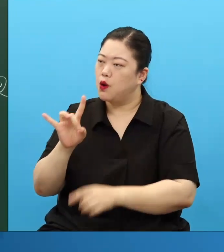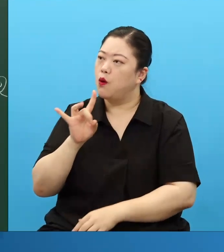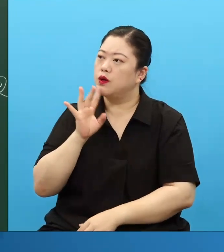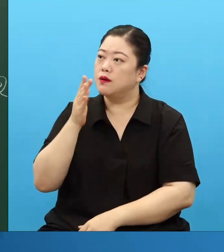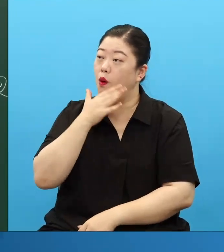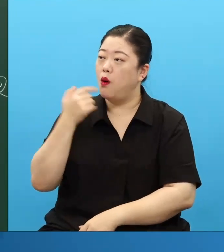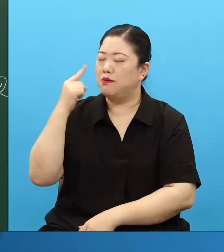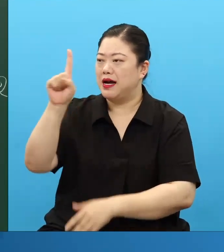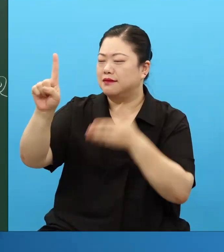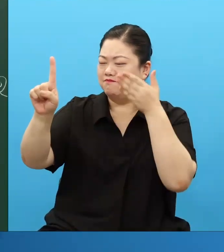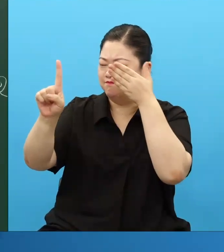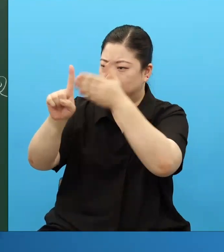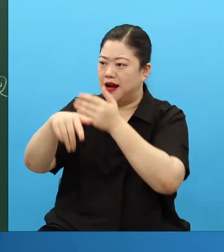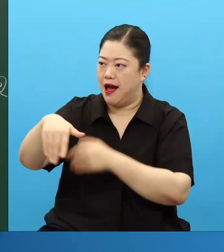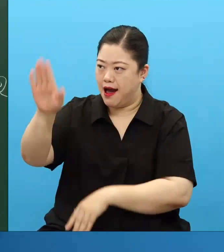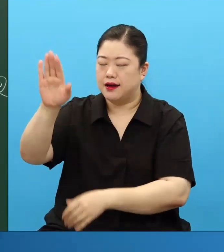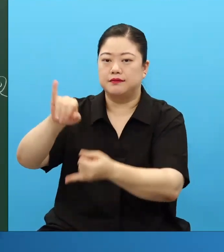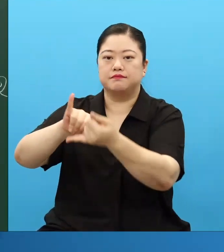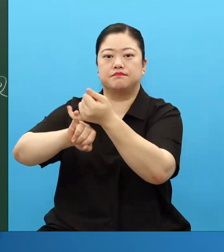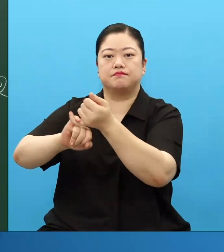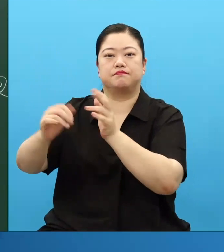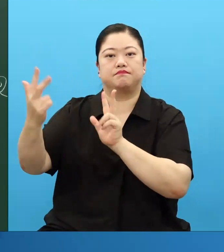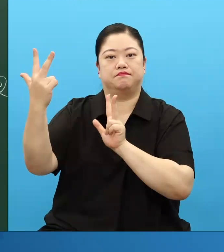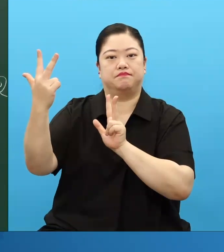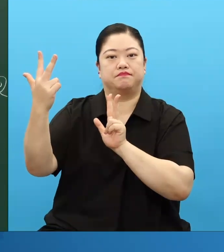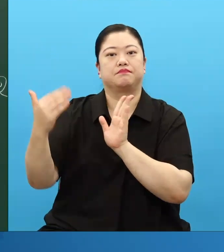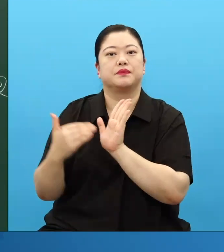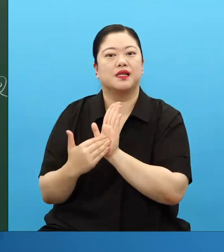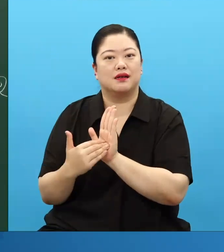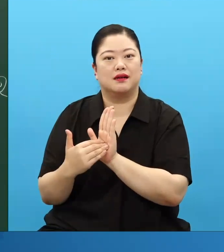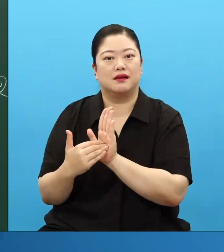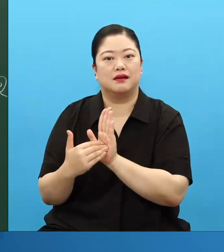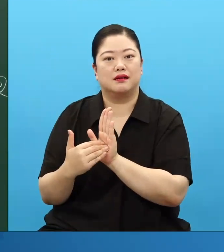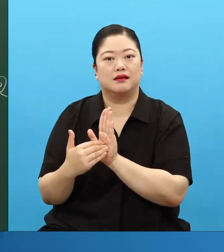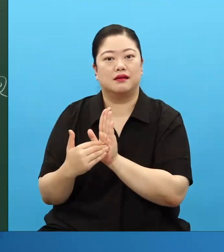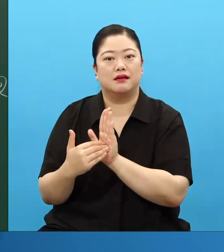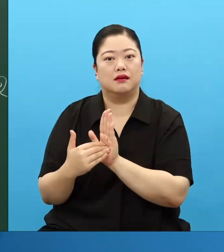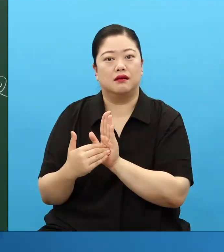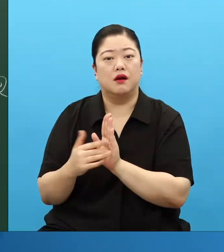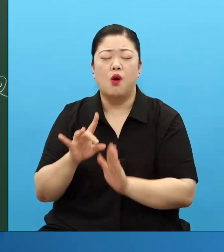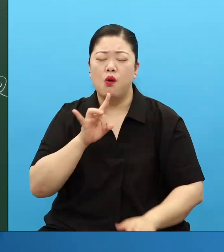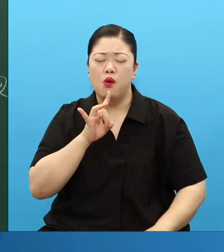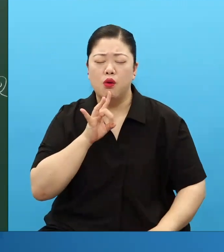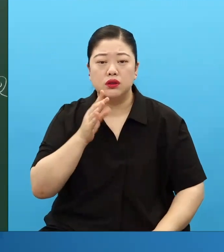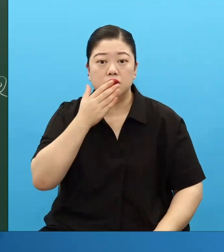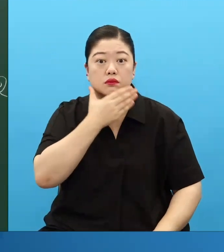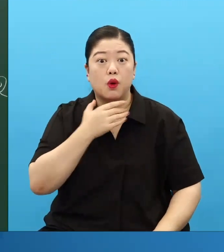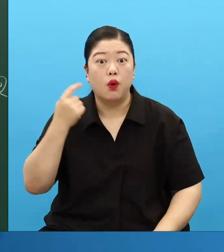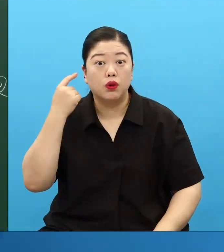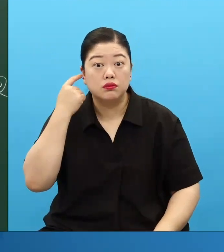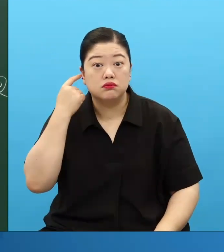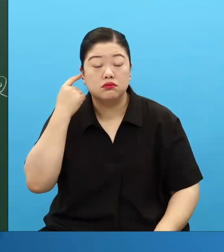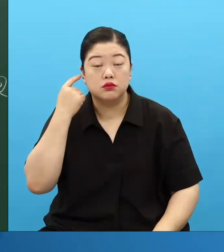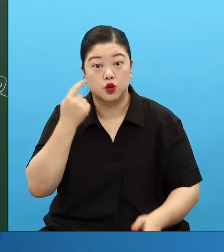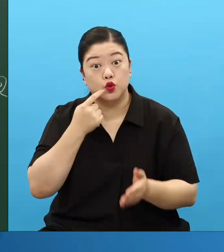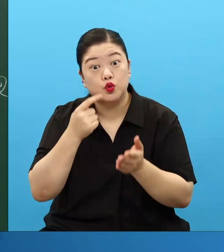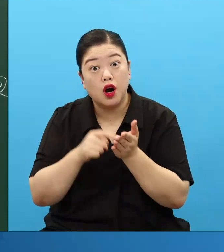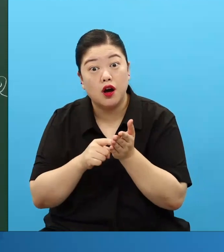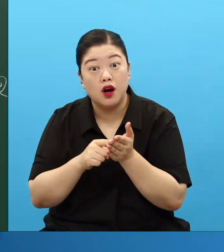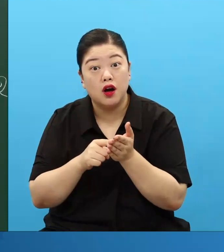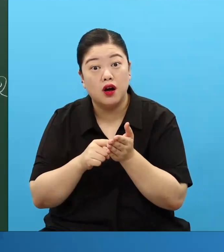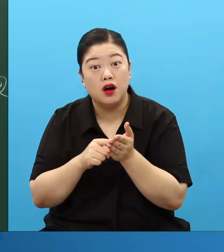to start again. 마귀 백성은 마귀 능력으로 할 수 있겠습니다만 망하더라도 우리는 하나님의 능력으로. That we have to do it by God's power because we're